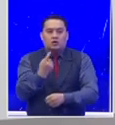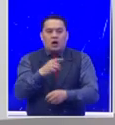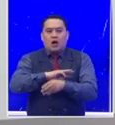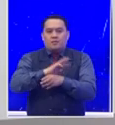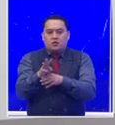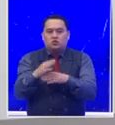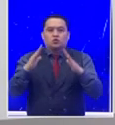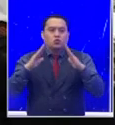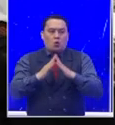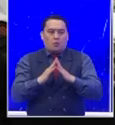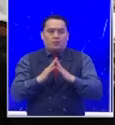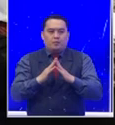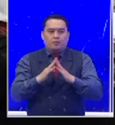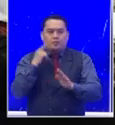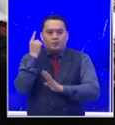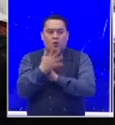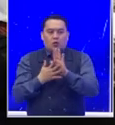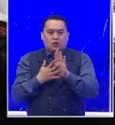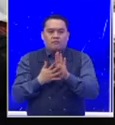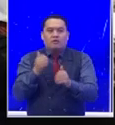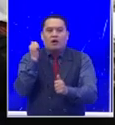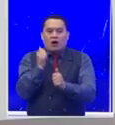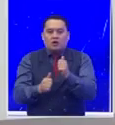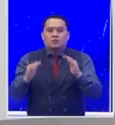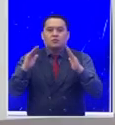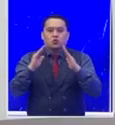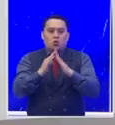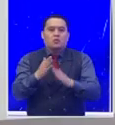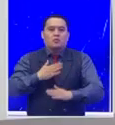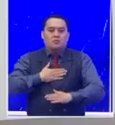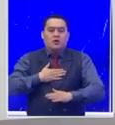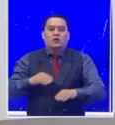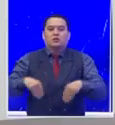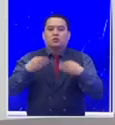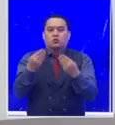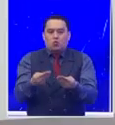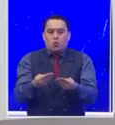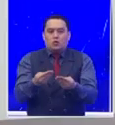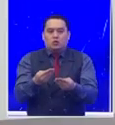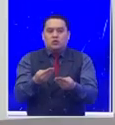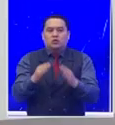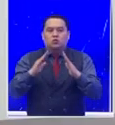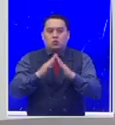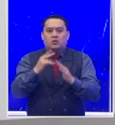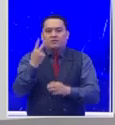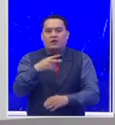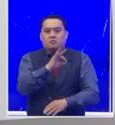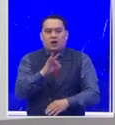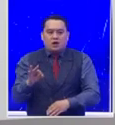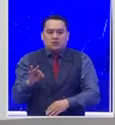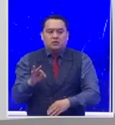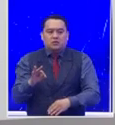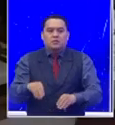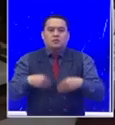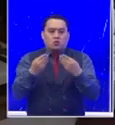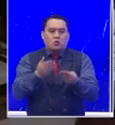Обеспечьте его жильем, поняли, да? В каждом доме мы будем давать, каждый, где вводится жилье, будем 20% сиротам